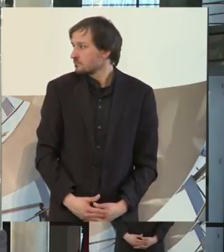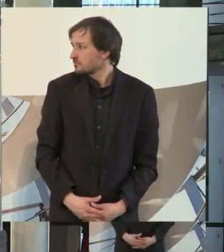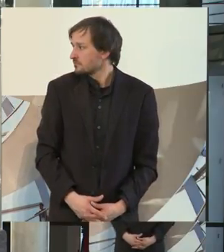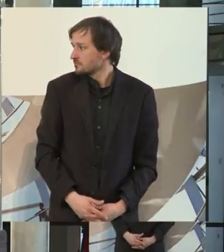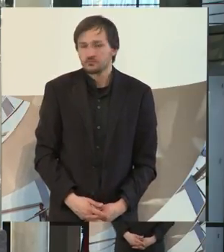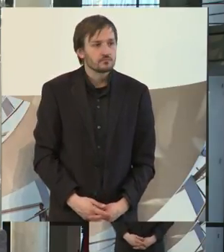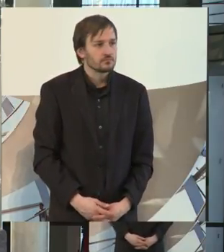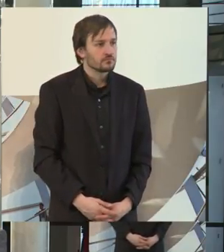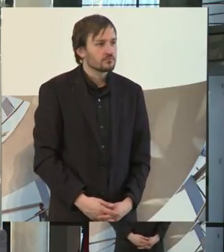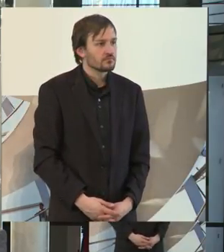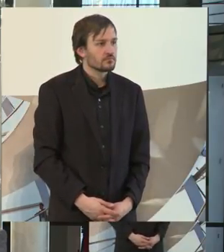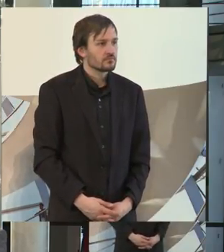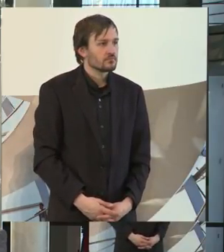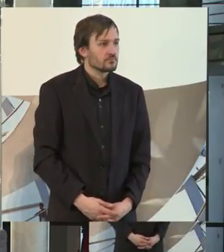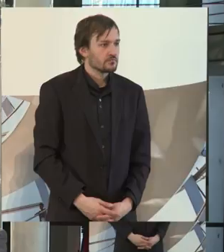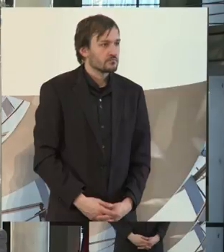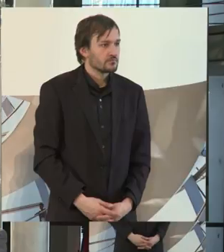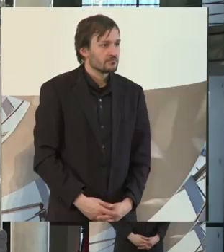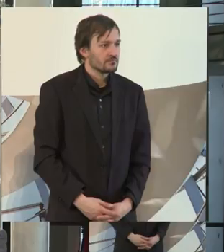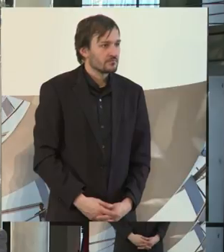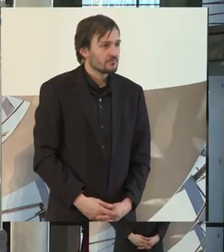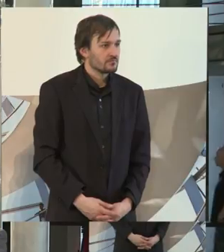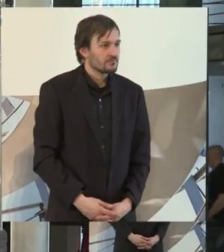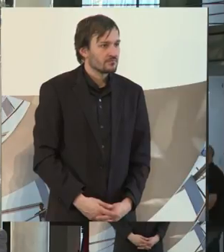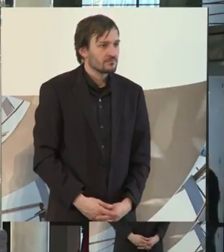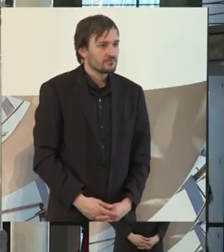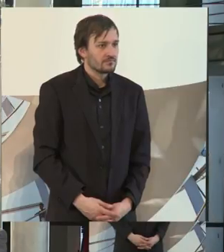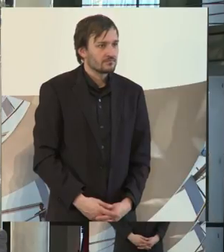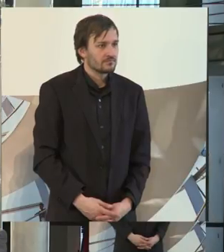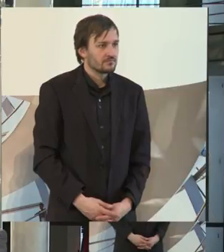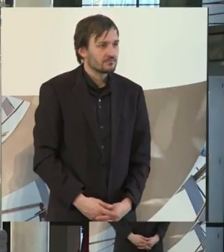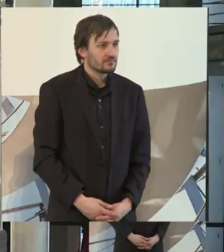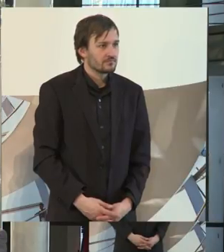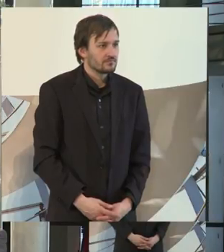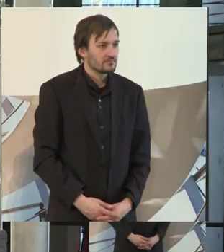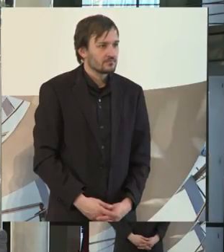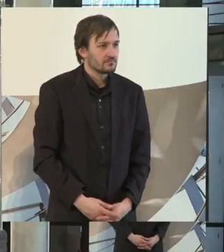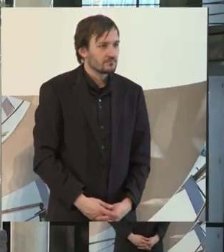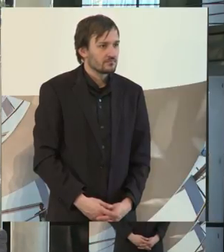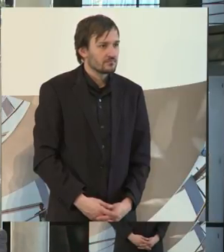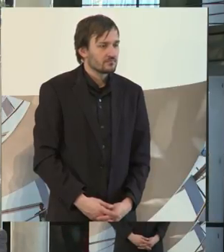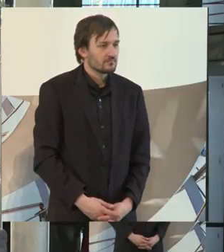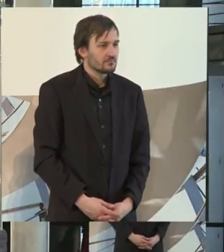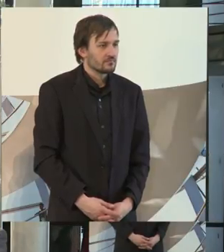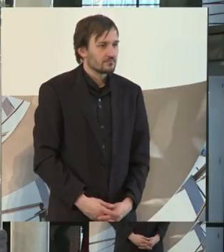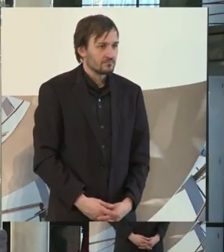Doch, mit den weißen langen, oder? Nein, Entschuldigung, der Herr neben Ihnen hatte sich zu Wort